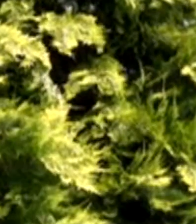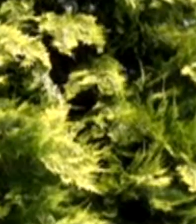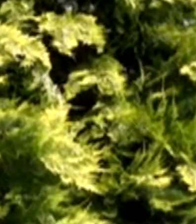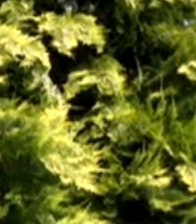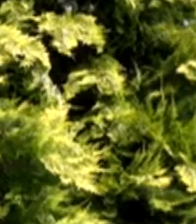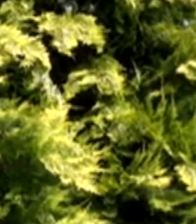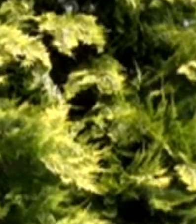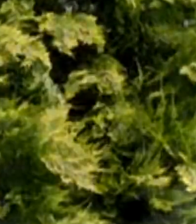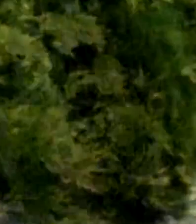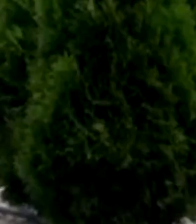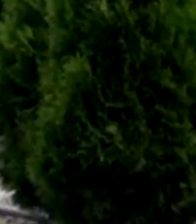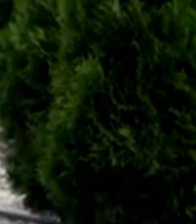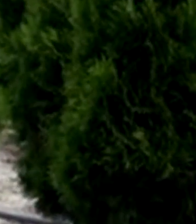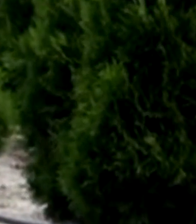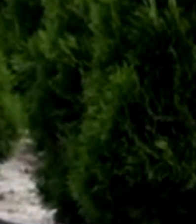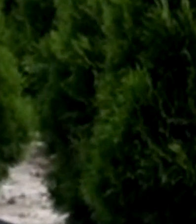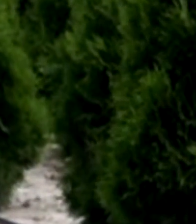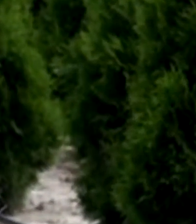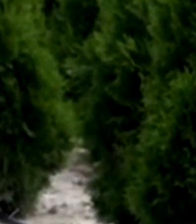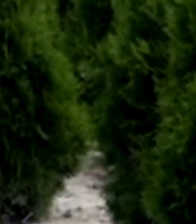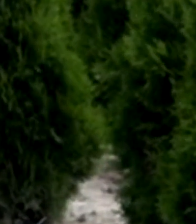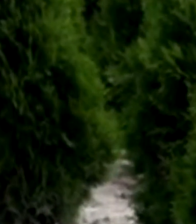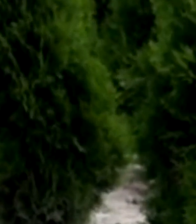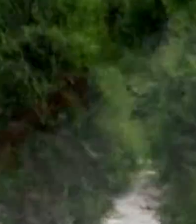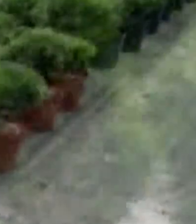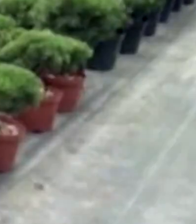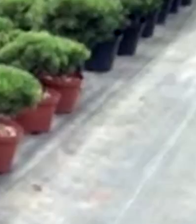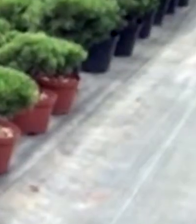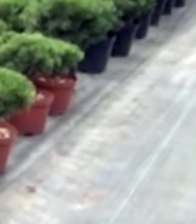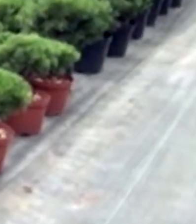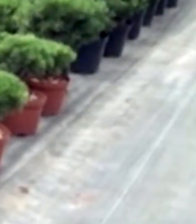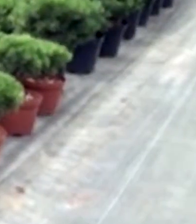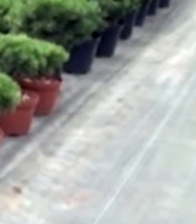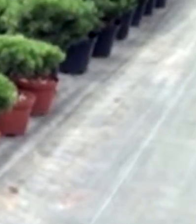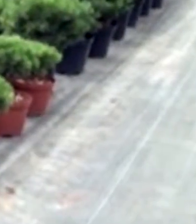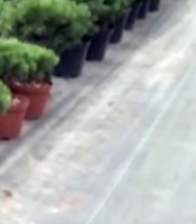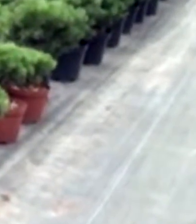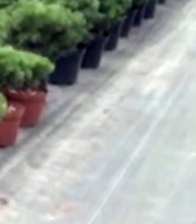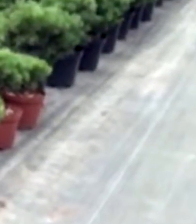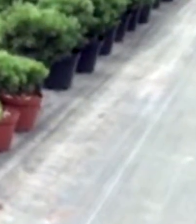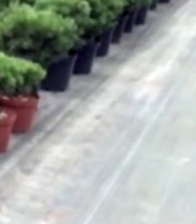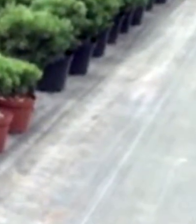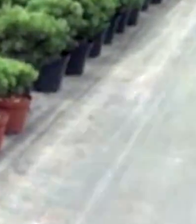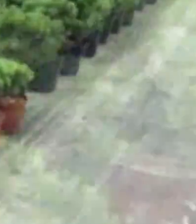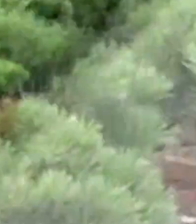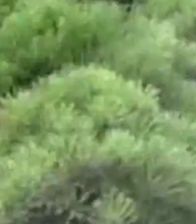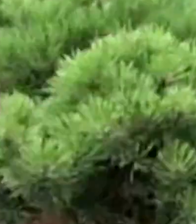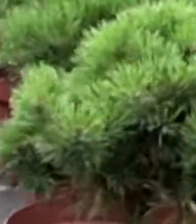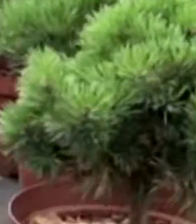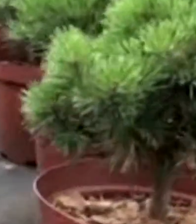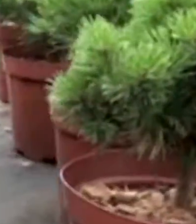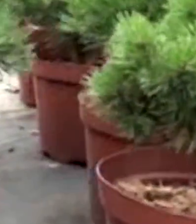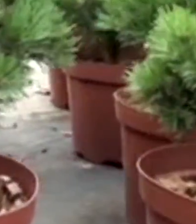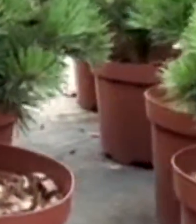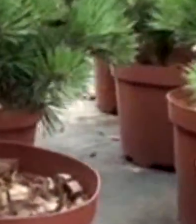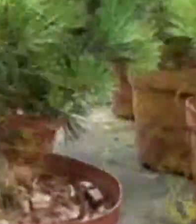Naszą misją jest dostarczenie wysokiej jakości roślin i krzewów ozdobnych do wszelkiego rodzaju ogrodów. A wszystko po to, abyście mogli Państwo stworzyć ogrody swoich